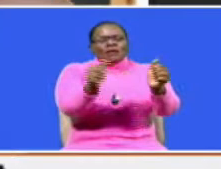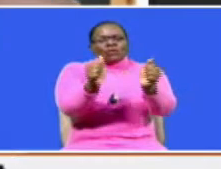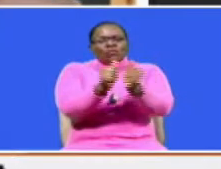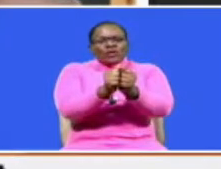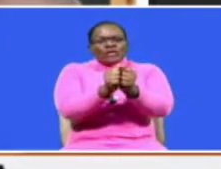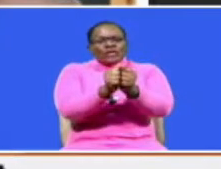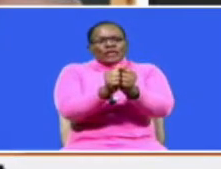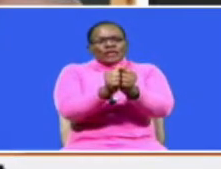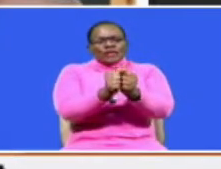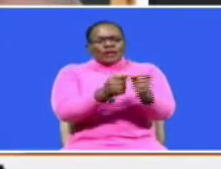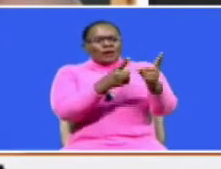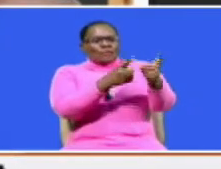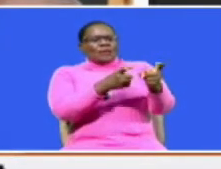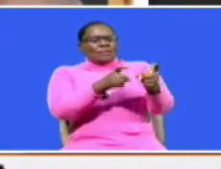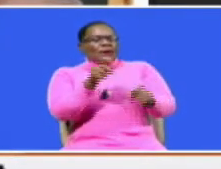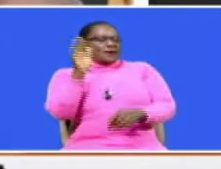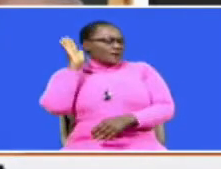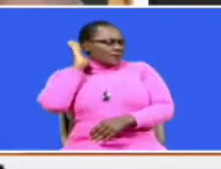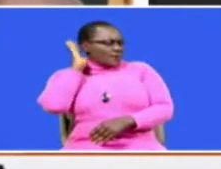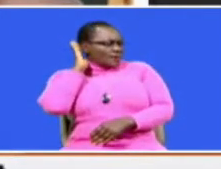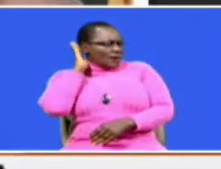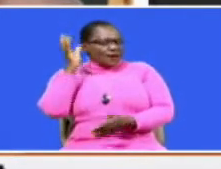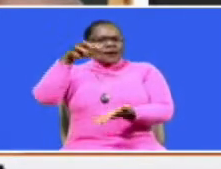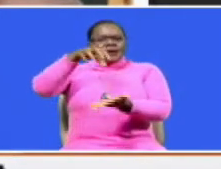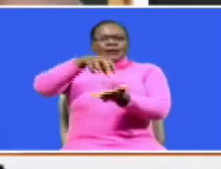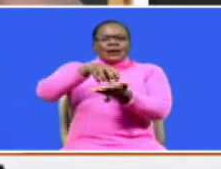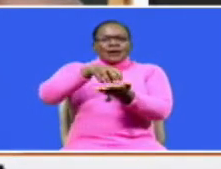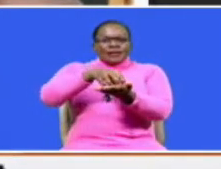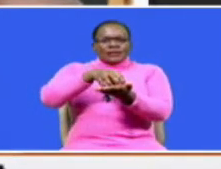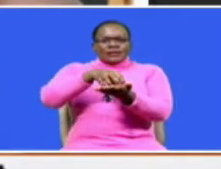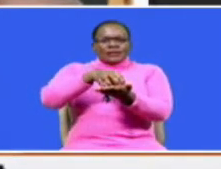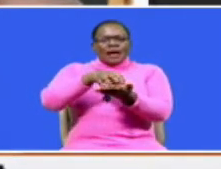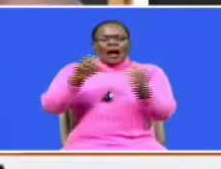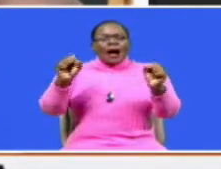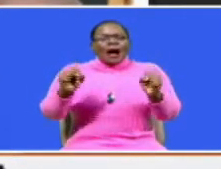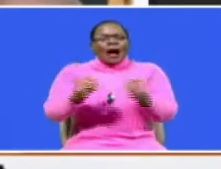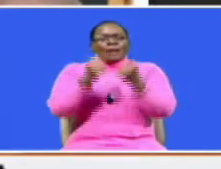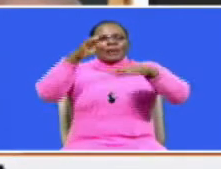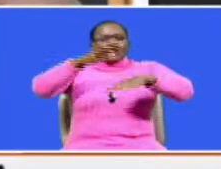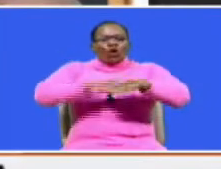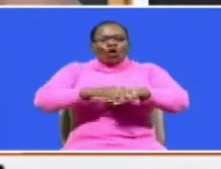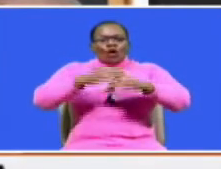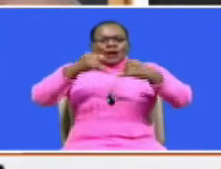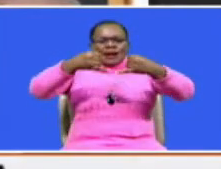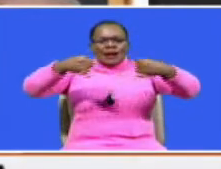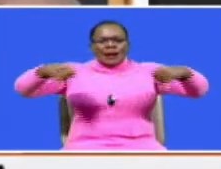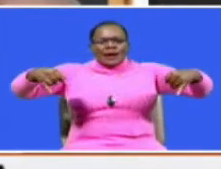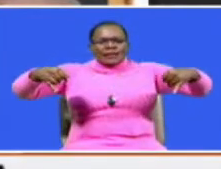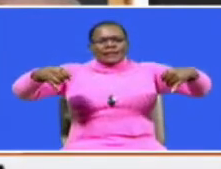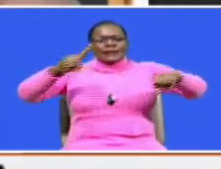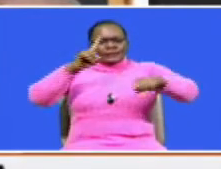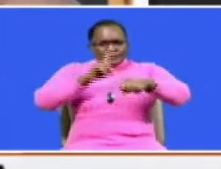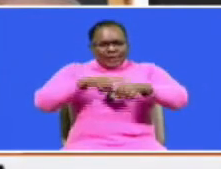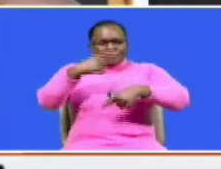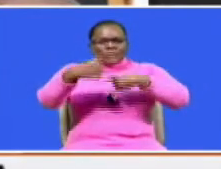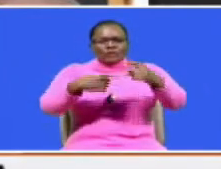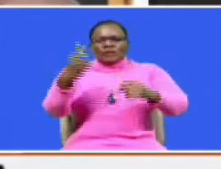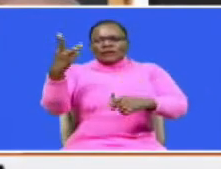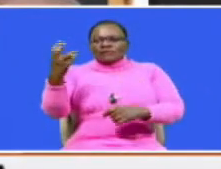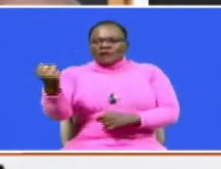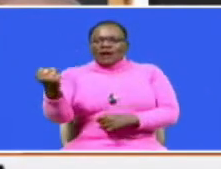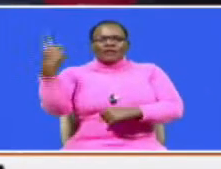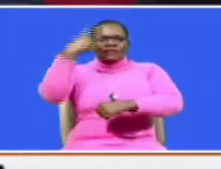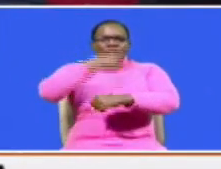na washtakiwa walihudhuria kusikizwa kwa kesi hiyo kulikokuwa kukifanyika mtandaoni. Na haya yakijiri siku